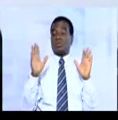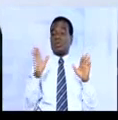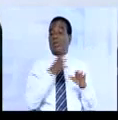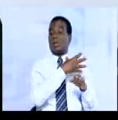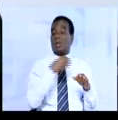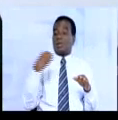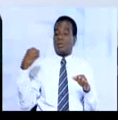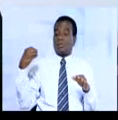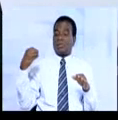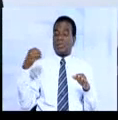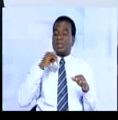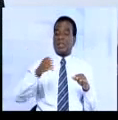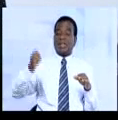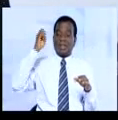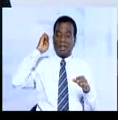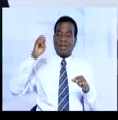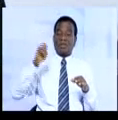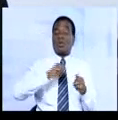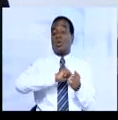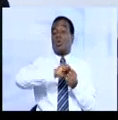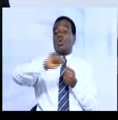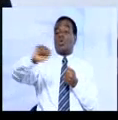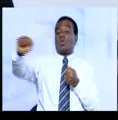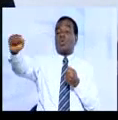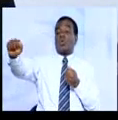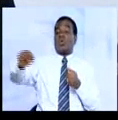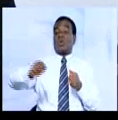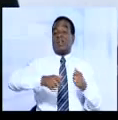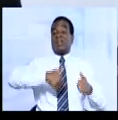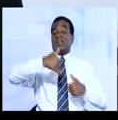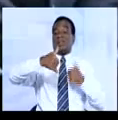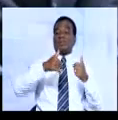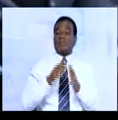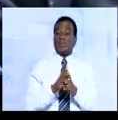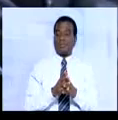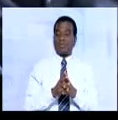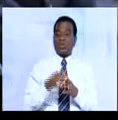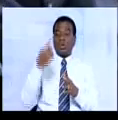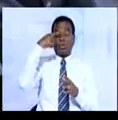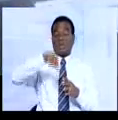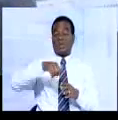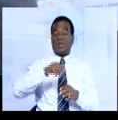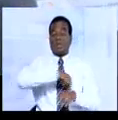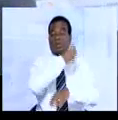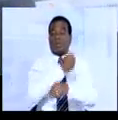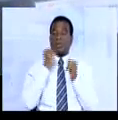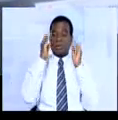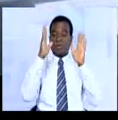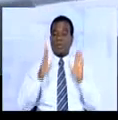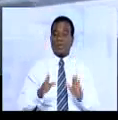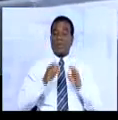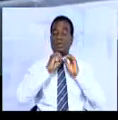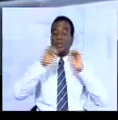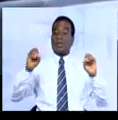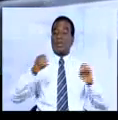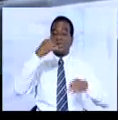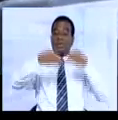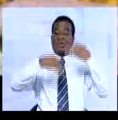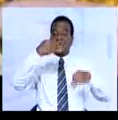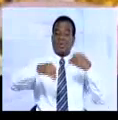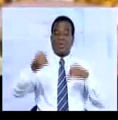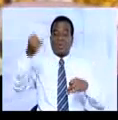Et il était loin du sensationnel ou du factice. Pour les autorités ivoiriennes, rien ne